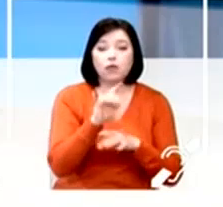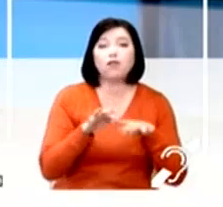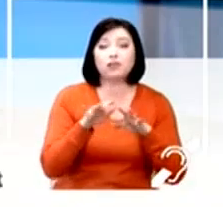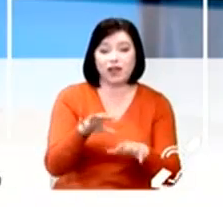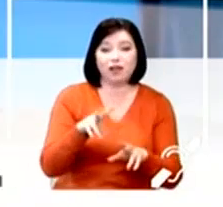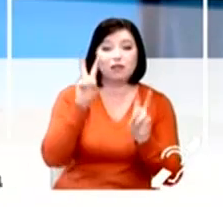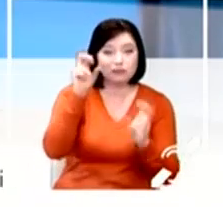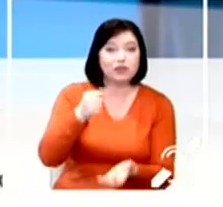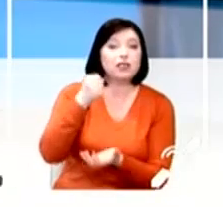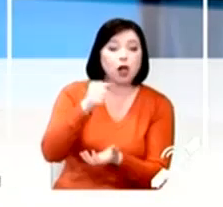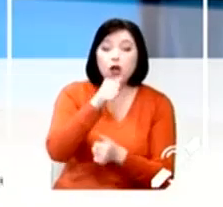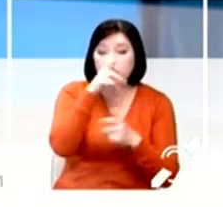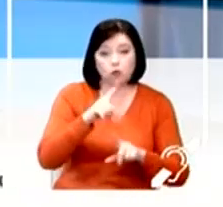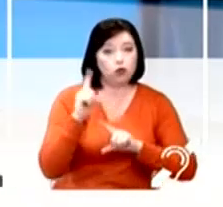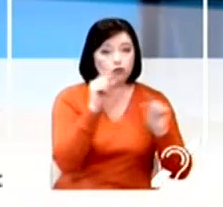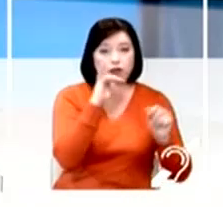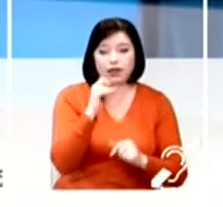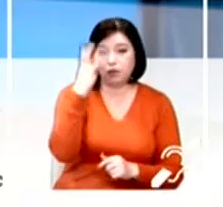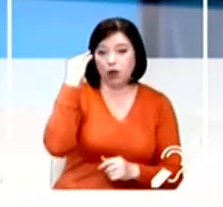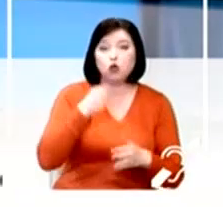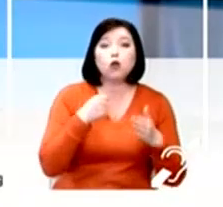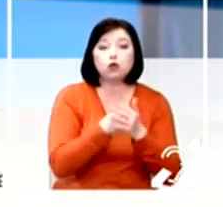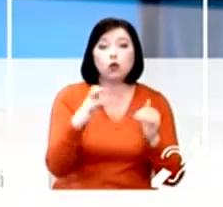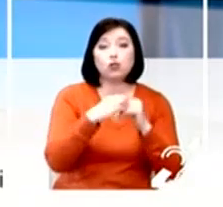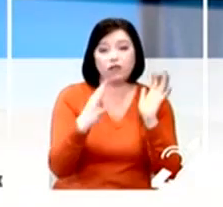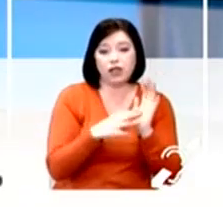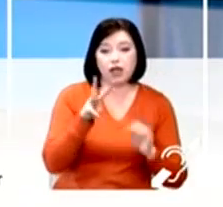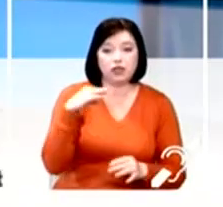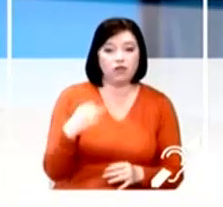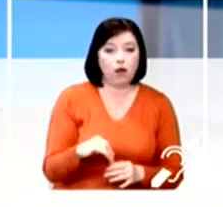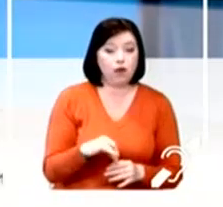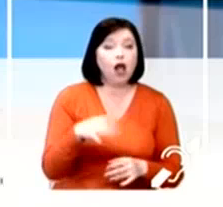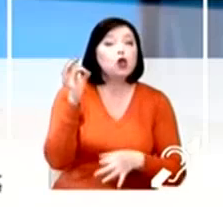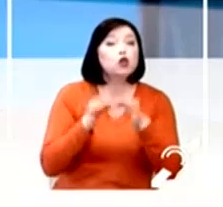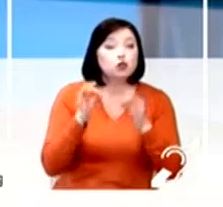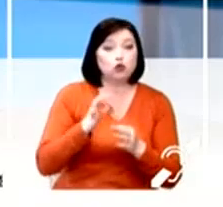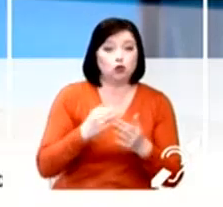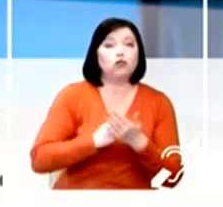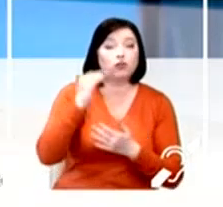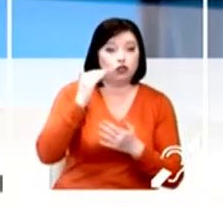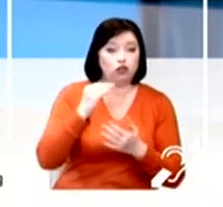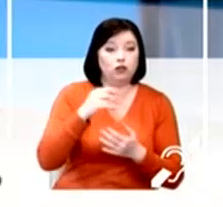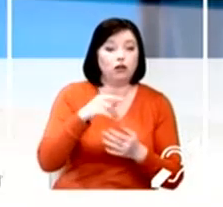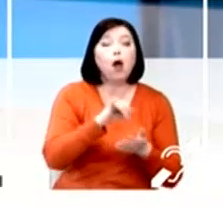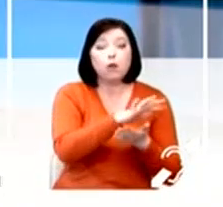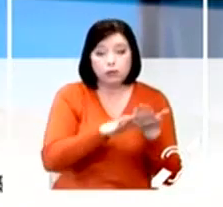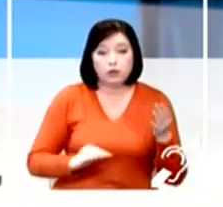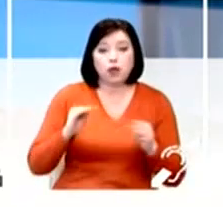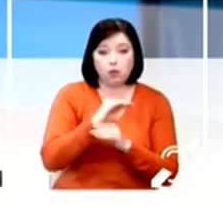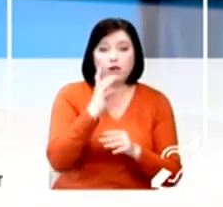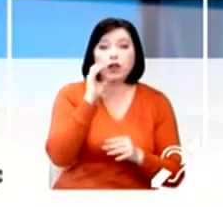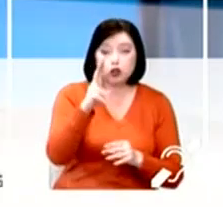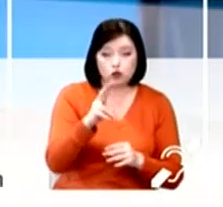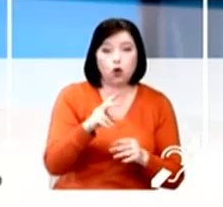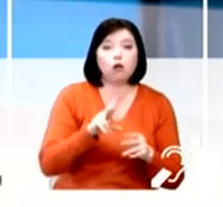dosarul Sacoșa, nu poate părăsi Republica Moldova până 19 mai. Magistrații Curții Supreme de Justiție i-au prelungit interdicția